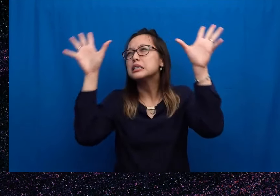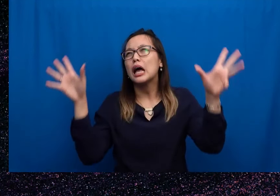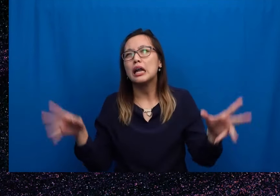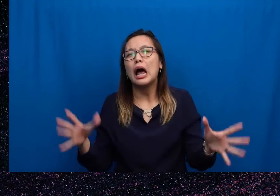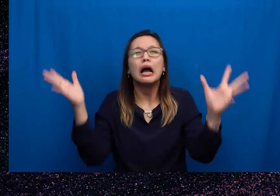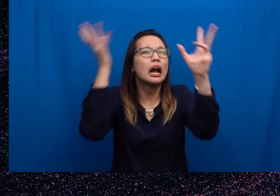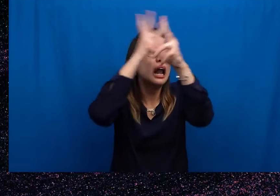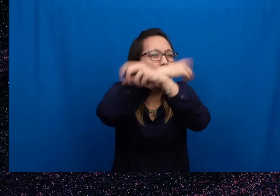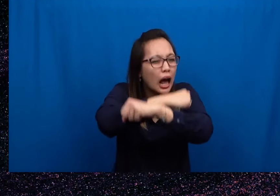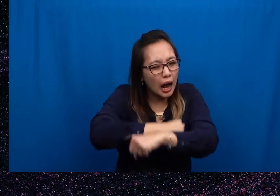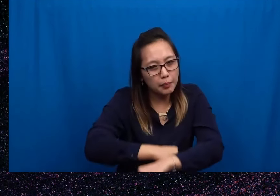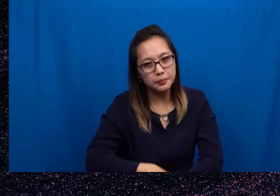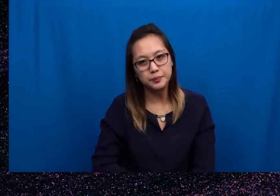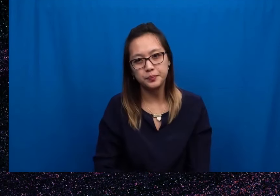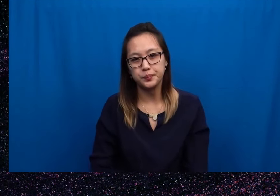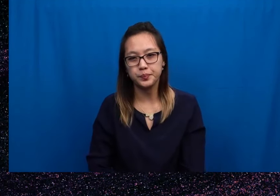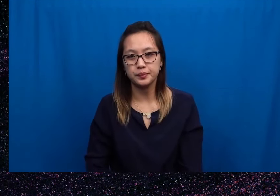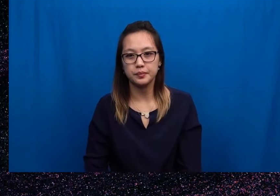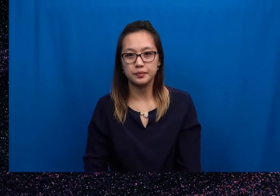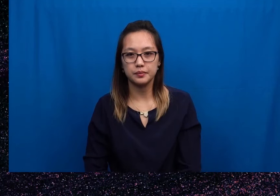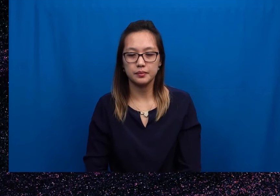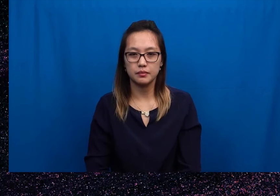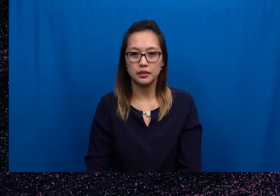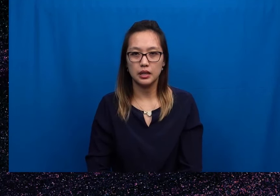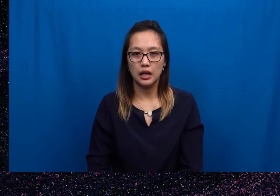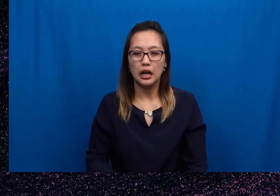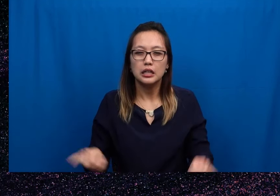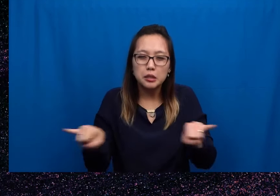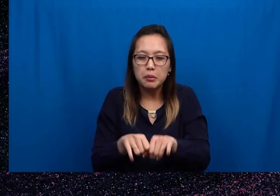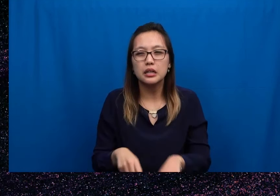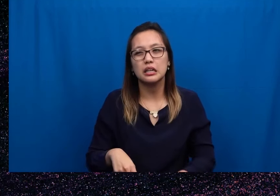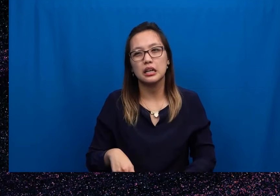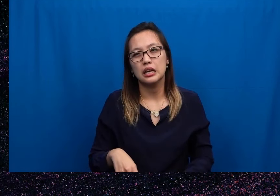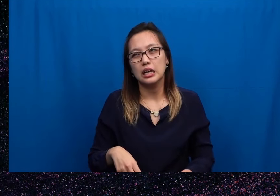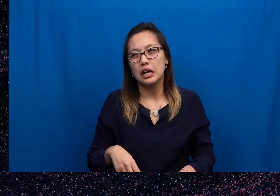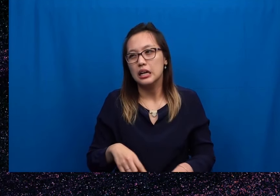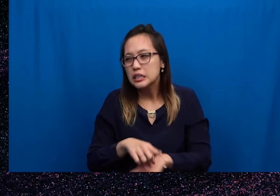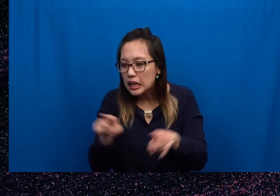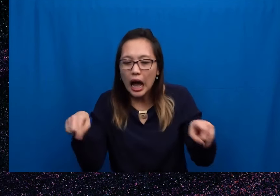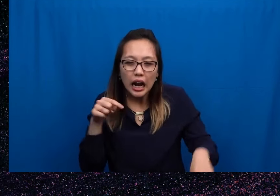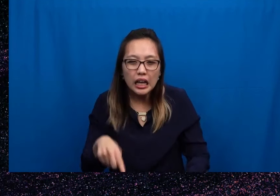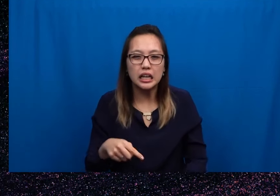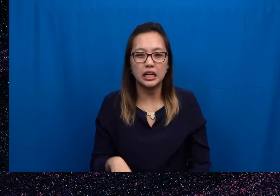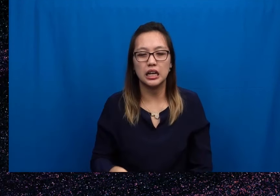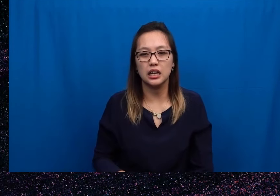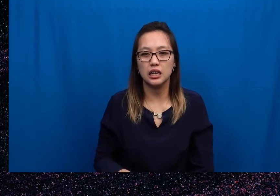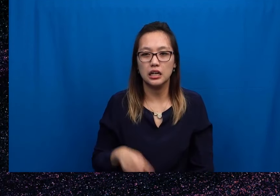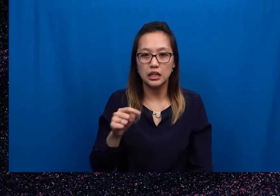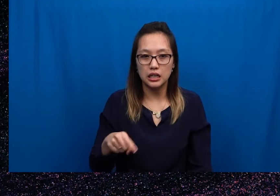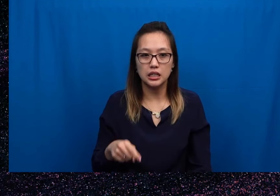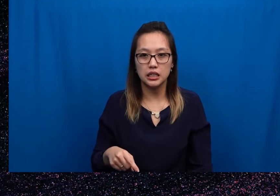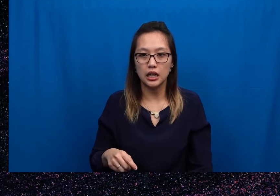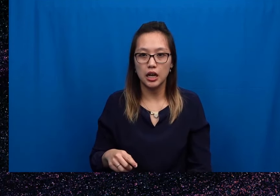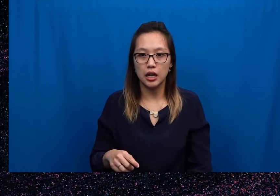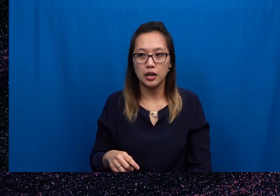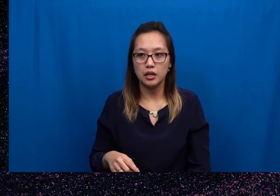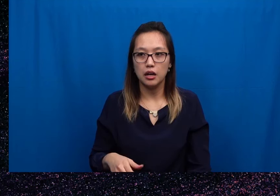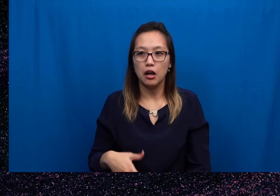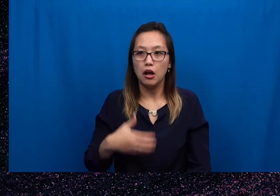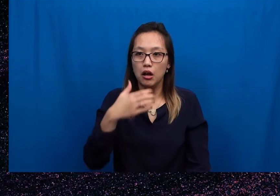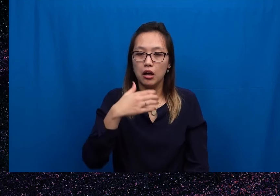persis seperti suasana yang terjadi oleh karena pandemi ini, saudara. Banyak saya mendengar di antara